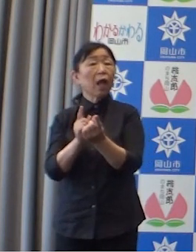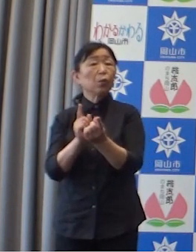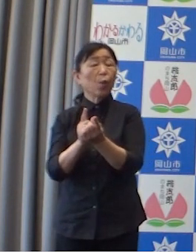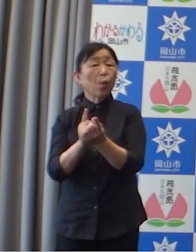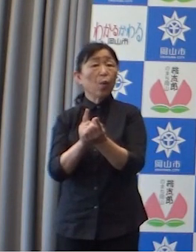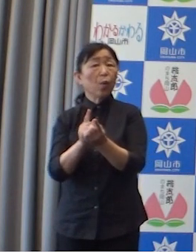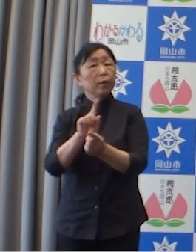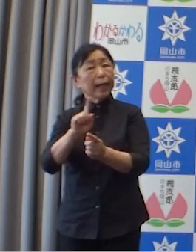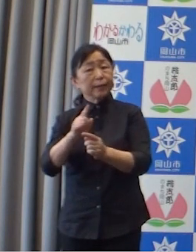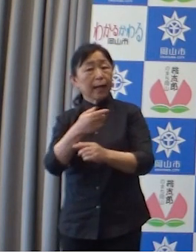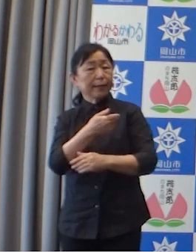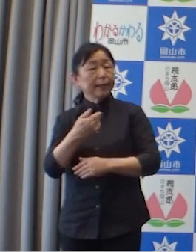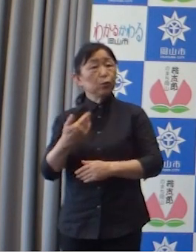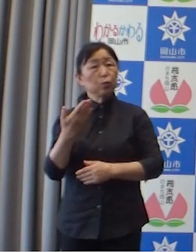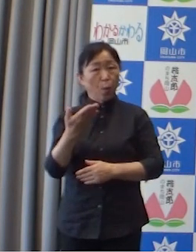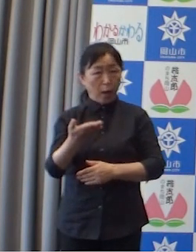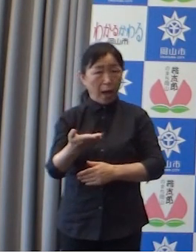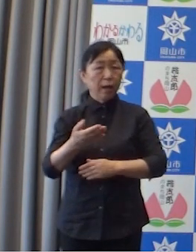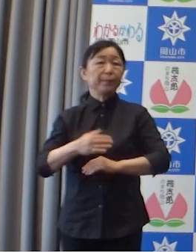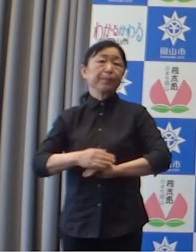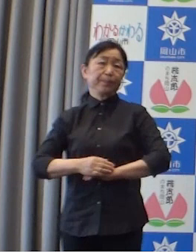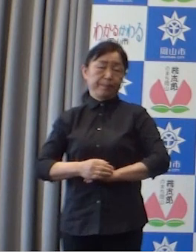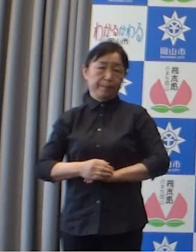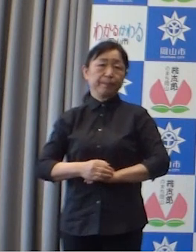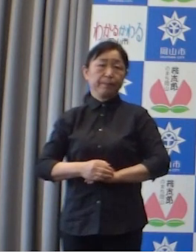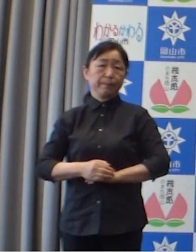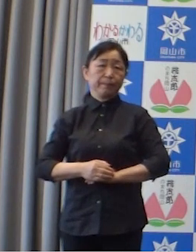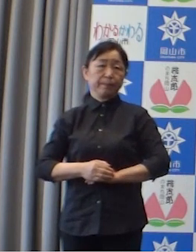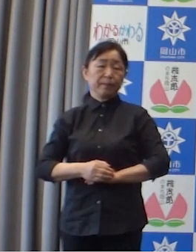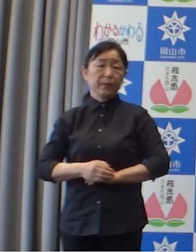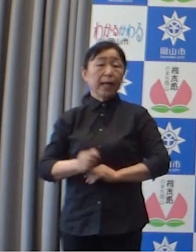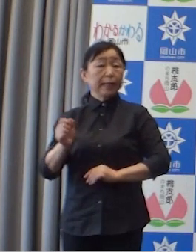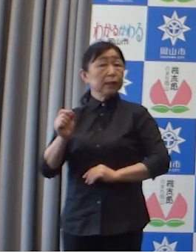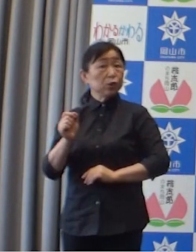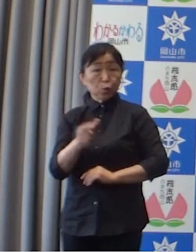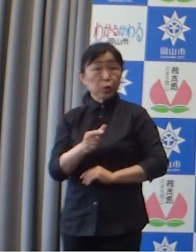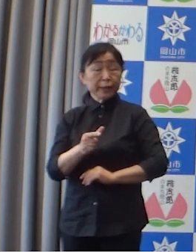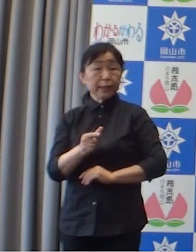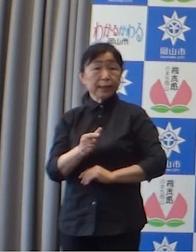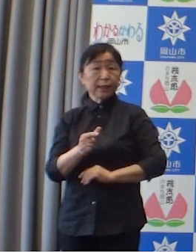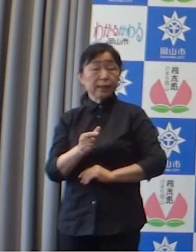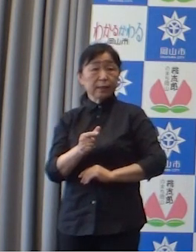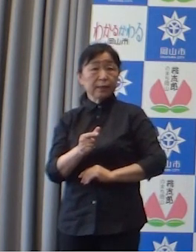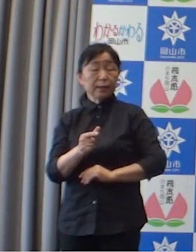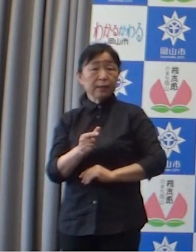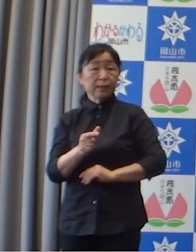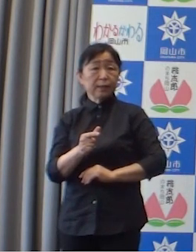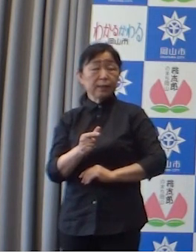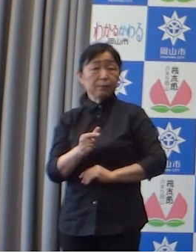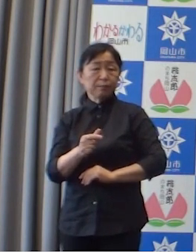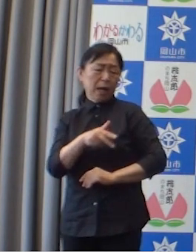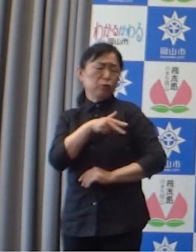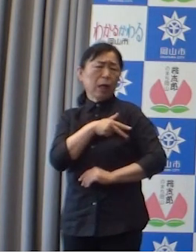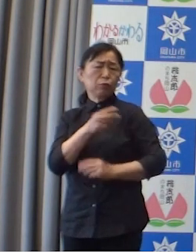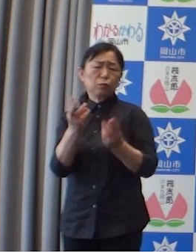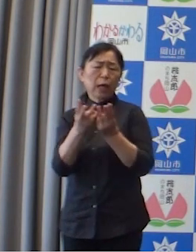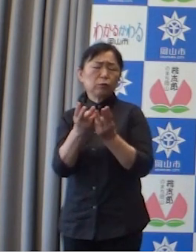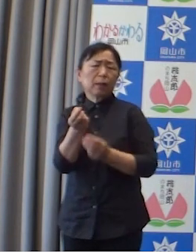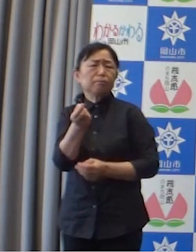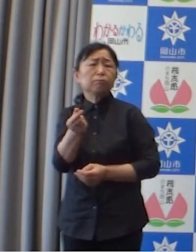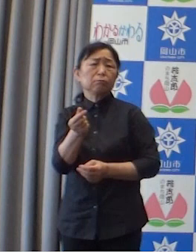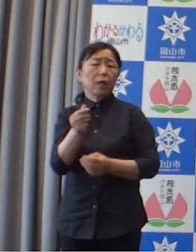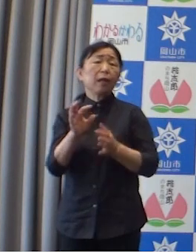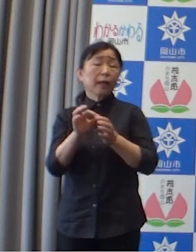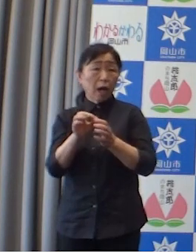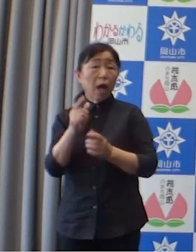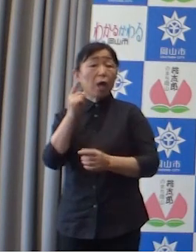か、それがかえって、なかなかすぐに対応、まあ、スタッフも限られてますからね、対応ができない